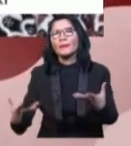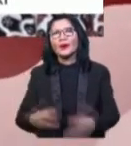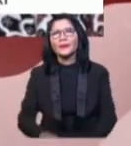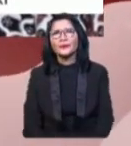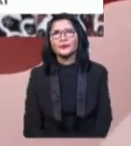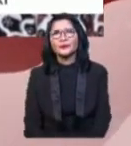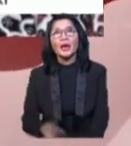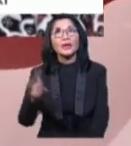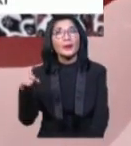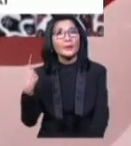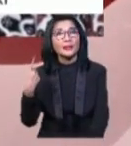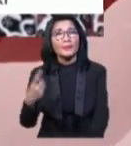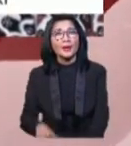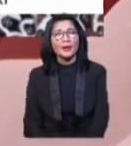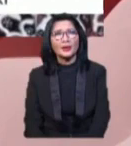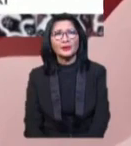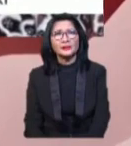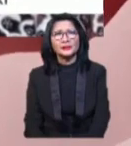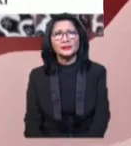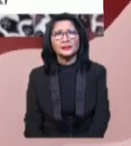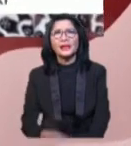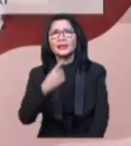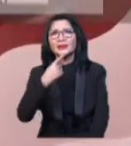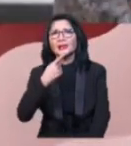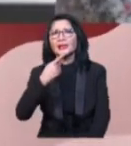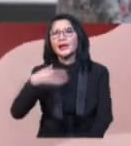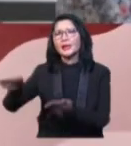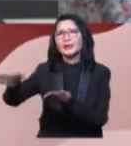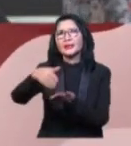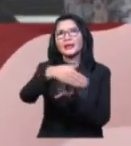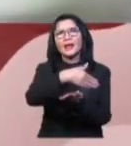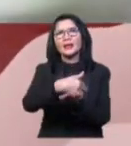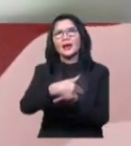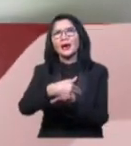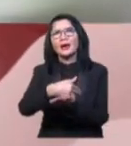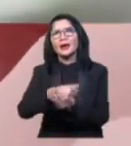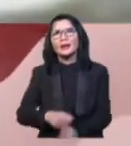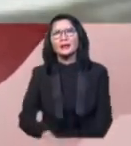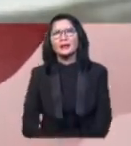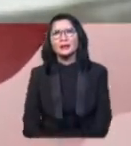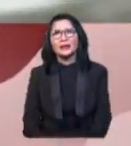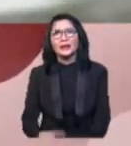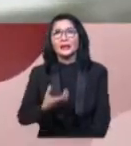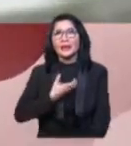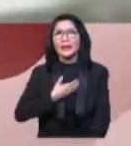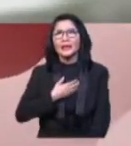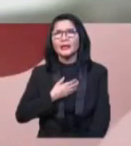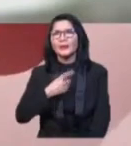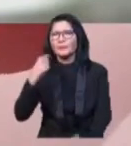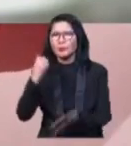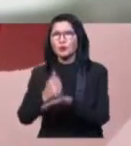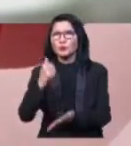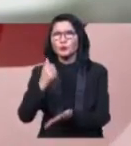Iya, yang pertama tentunya terkait dengan data pelaku, ya. Ini kita kan ingin betul-betul